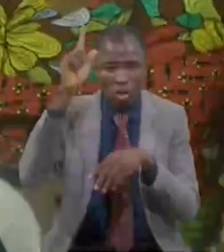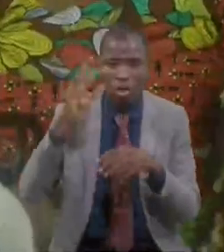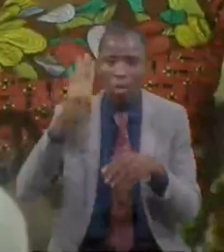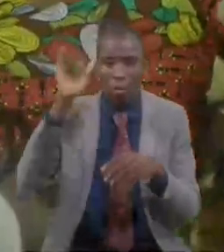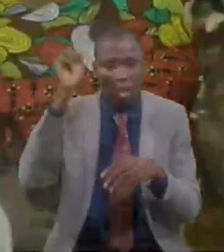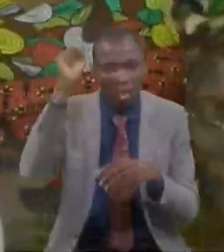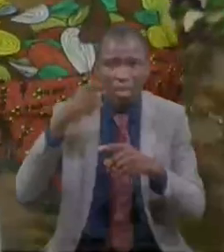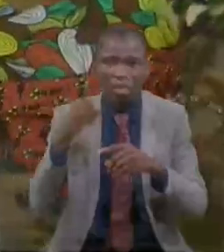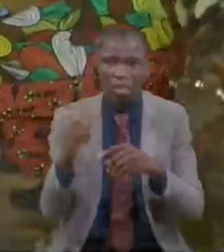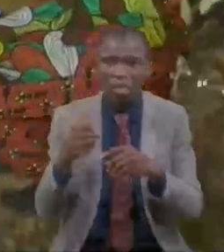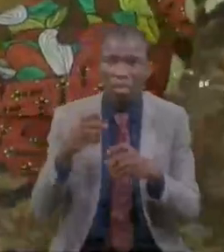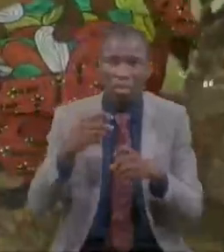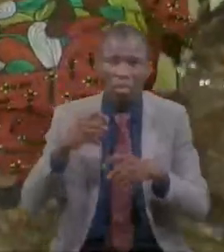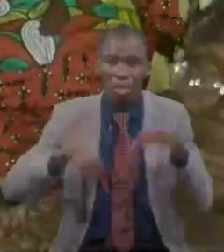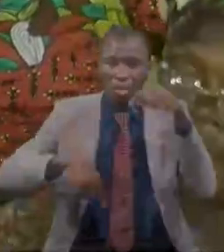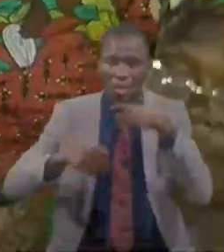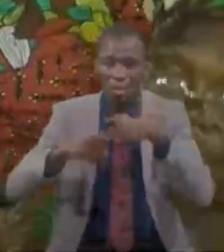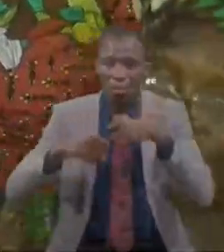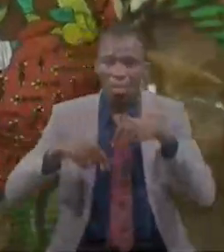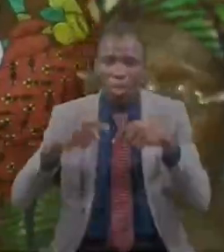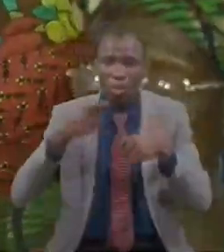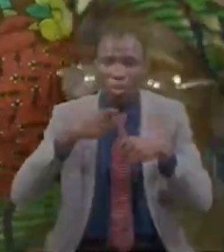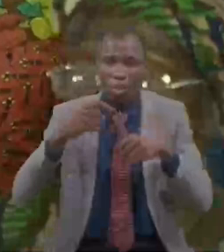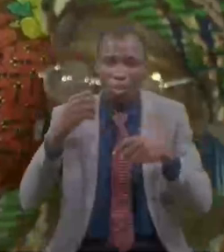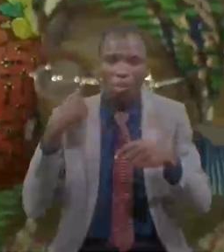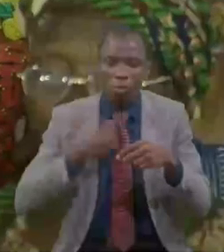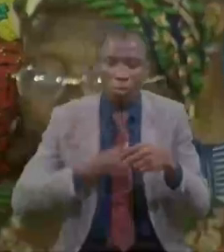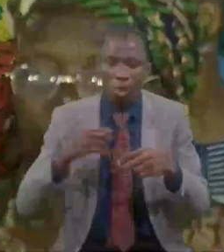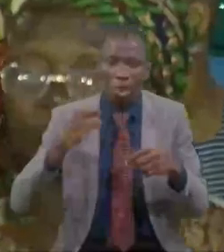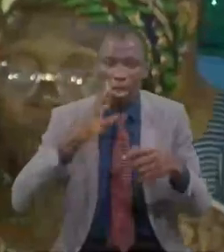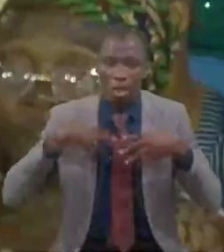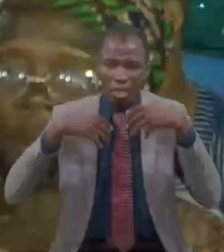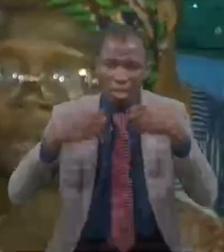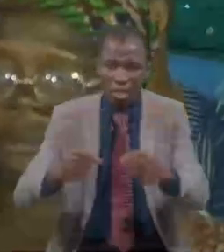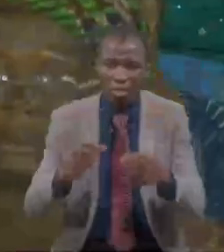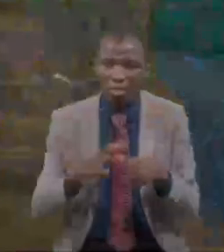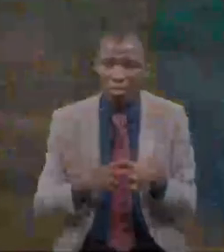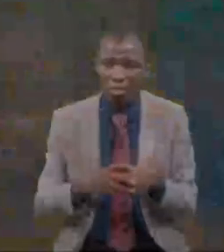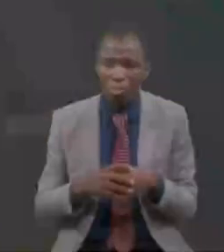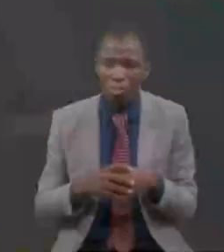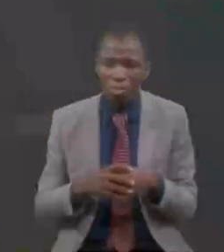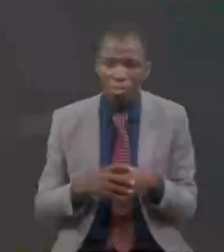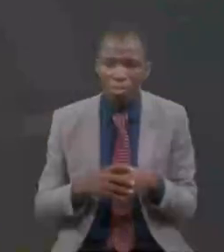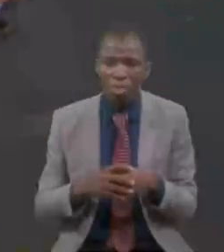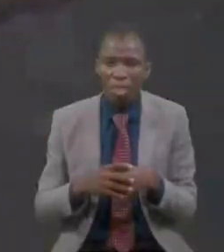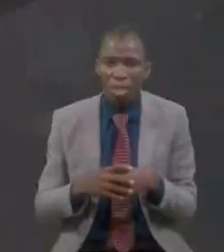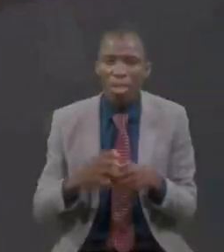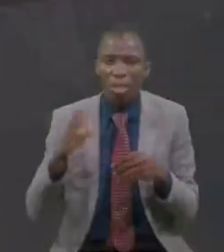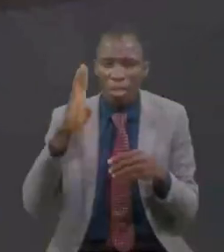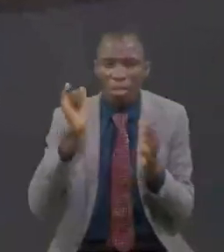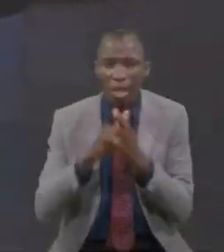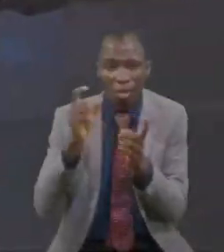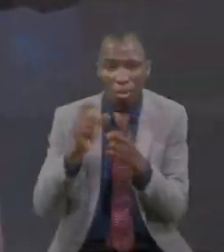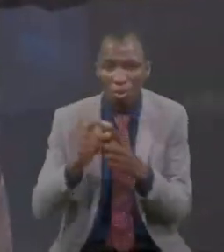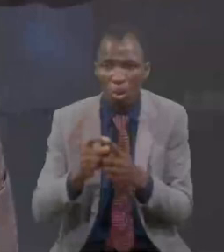meurtr et c'est pas meurtr que nous sommes guéris ce mot guér